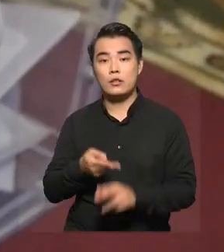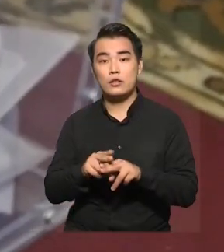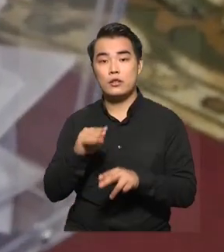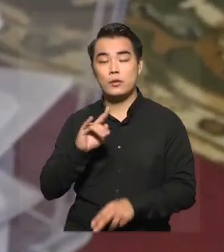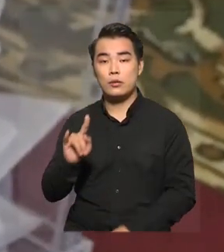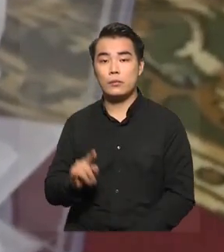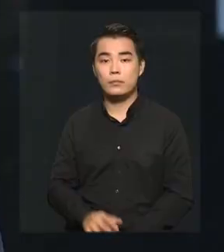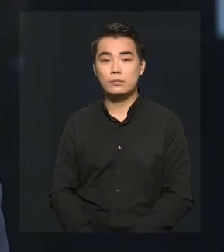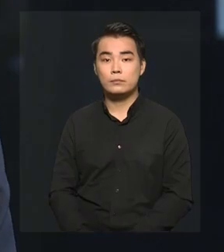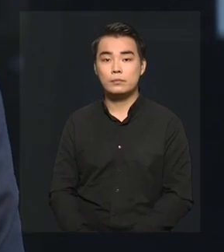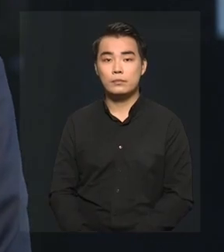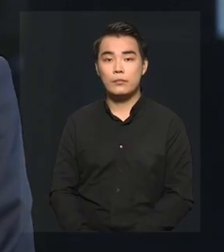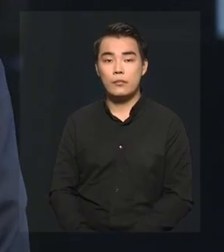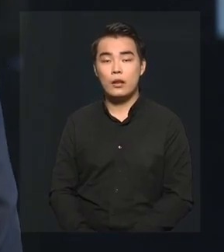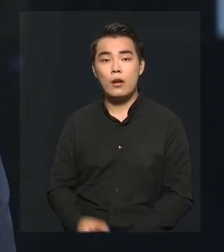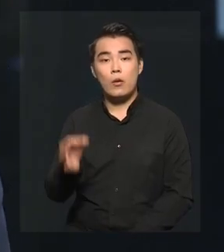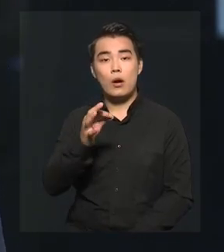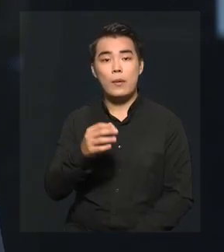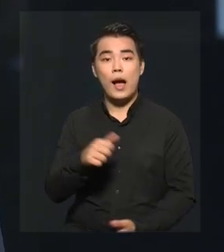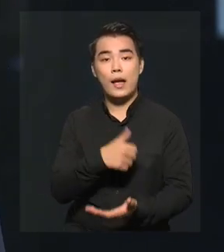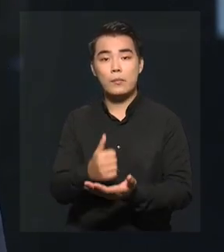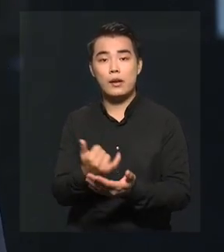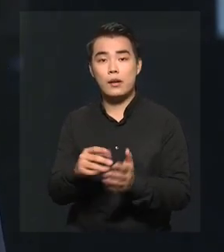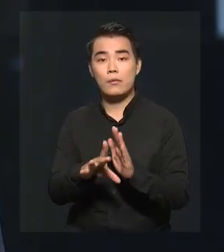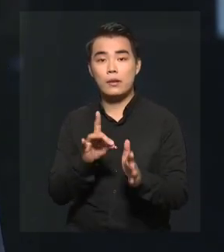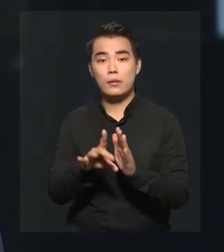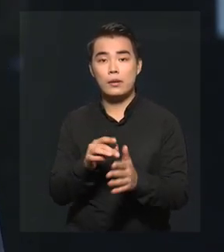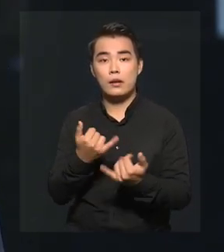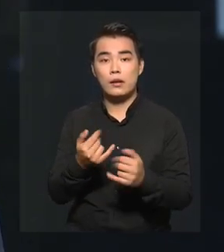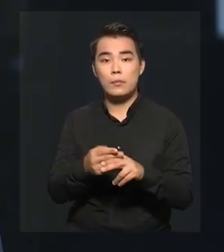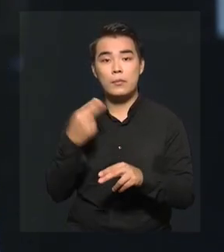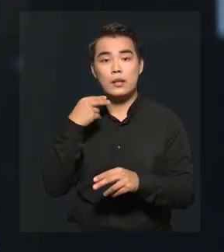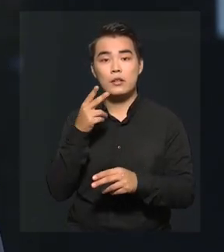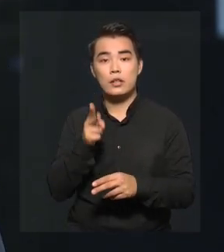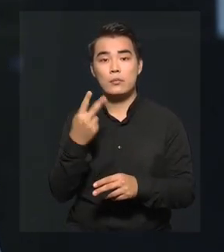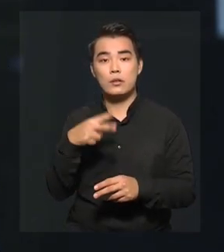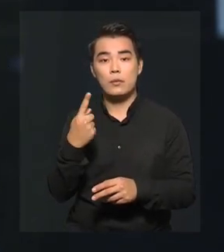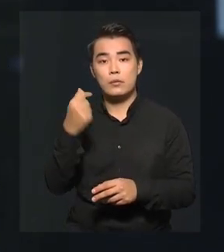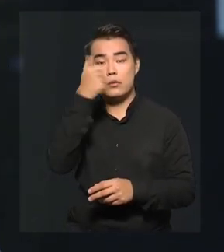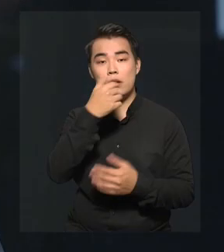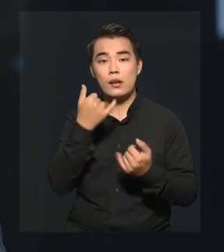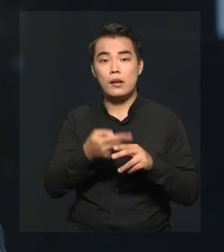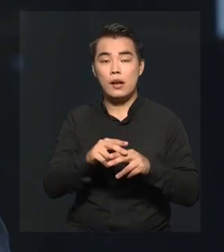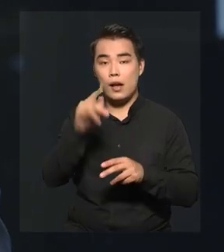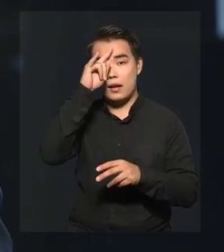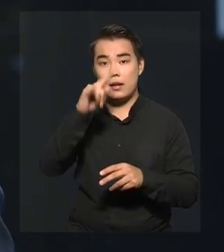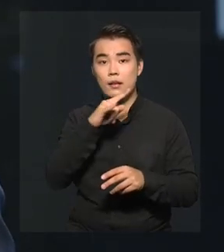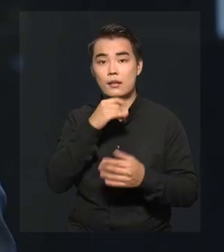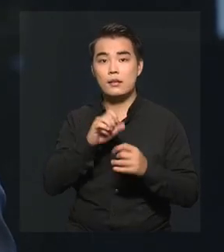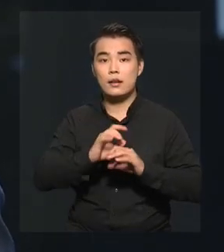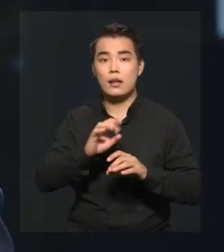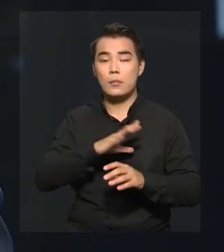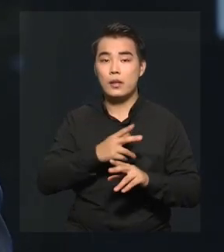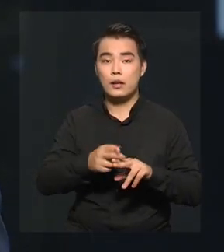жолы. Аудан әкімдерінің сайлауын өткізу туралы 2021 жылы Қазақстан халқына жолдауында айтқан,